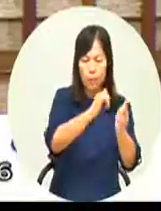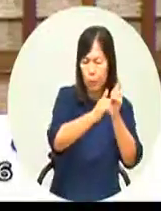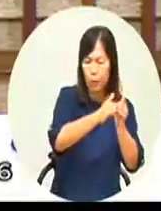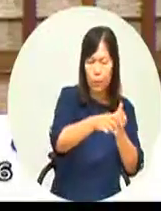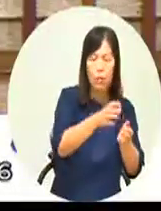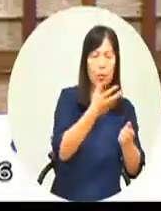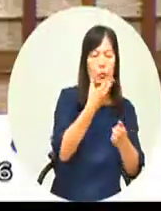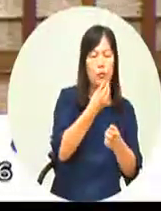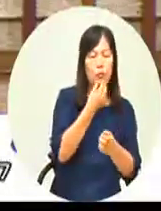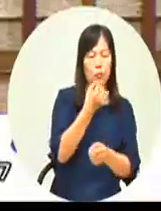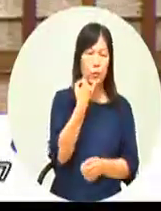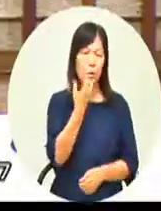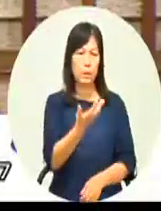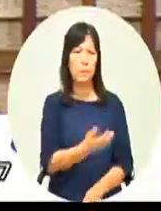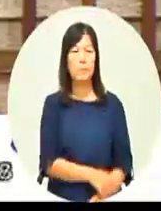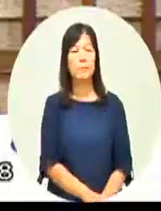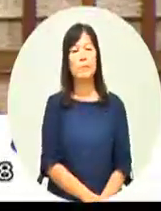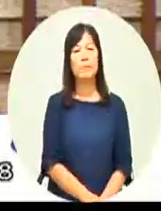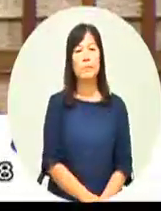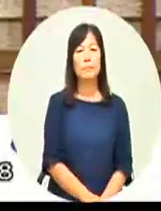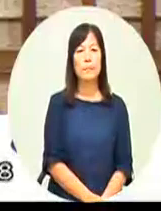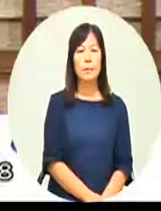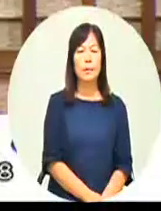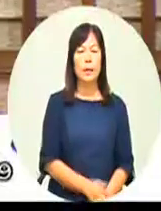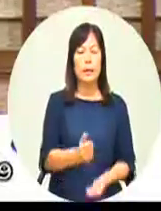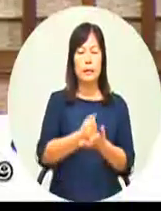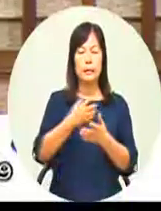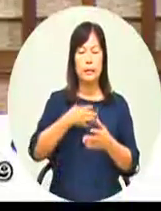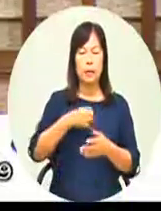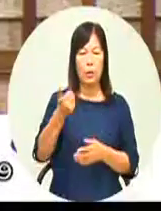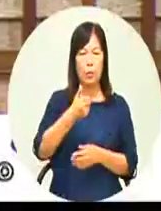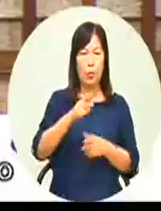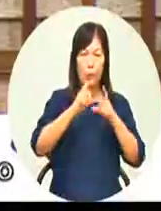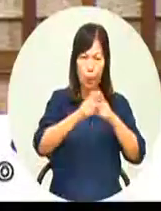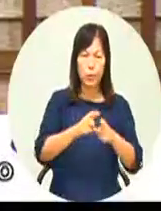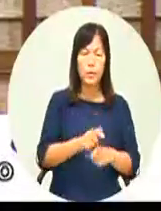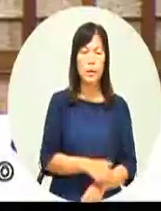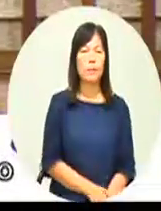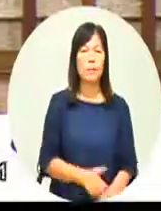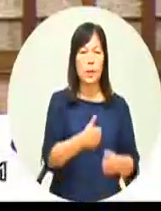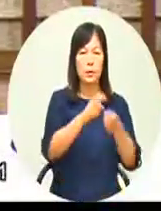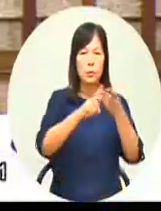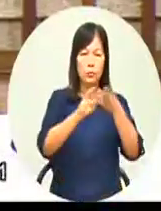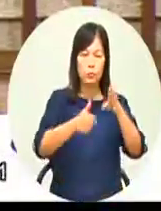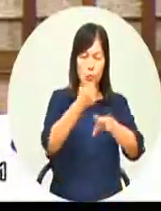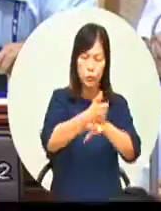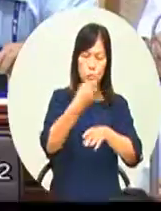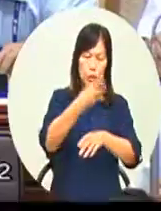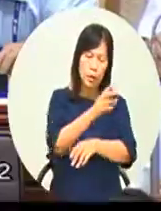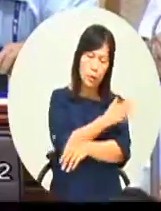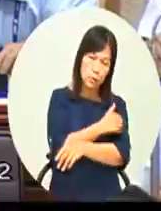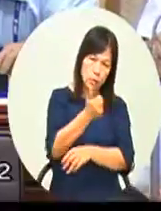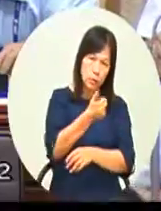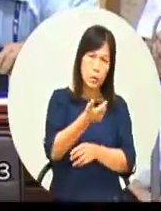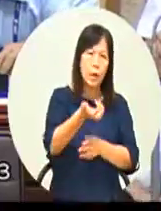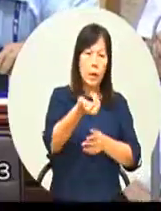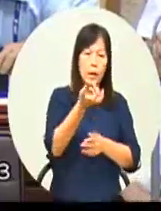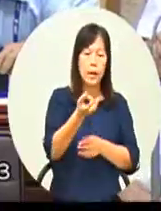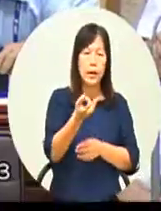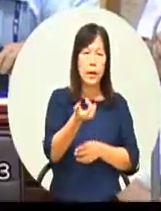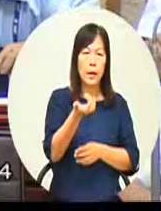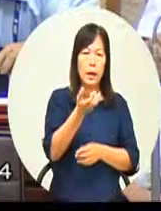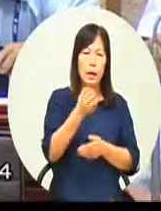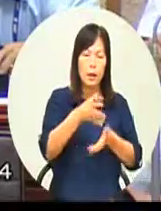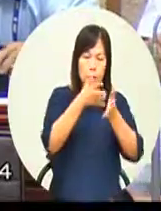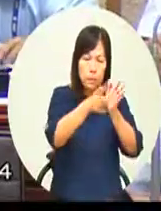民朋友，请局长做个答复。 捷运局局长请答复。 感谢主席，感谢陈议员哦。有关于陈议员针